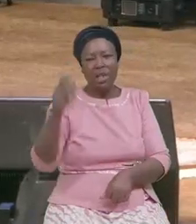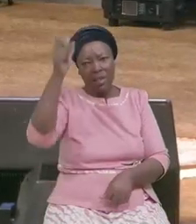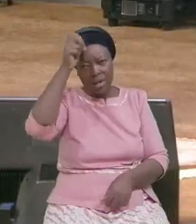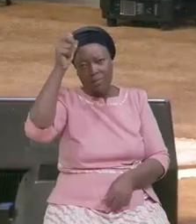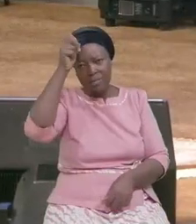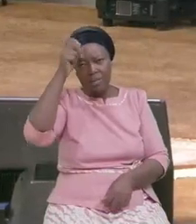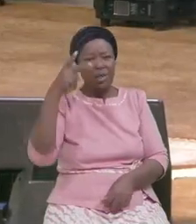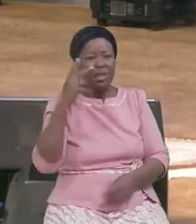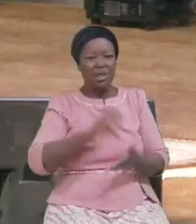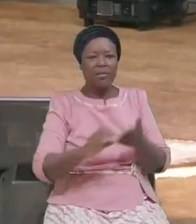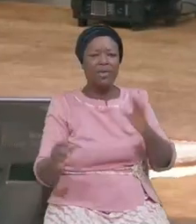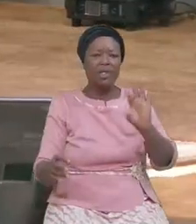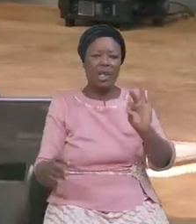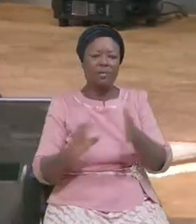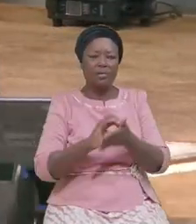Le verset 9.